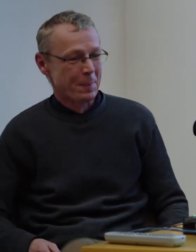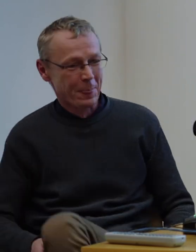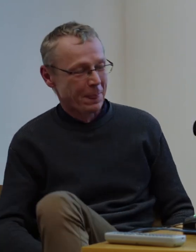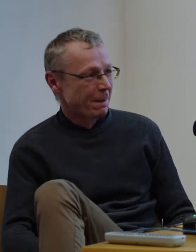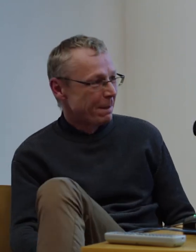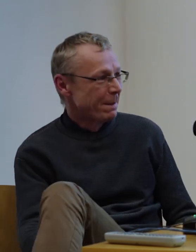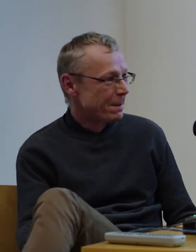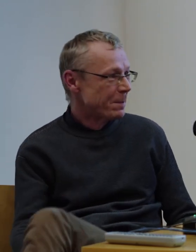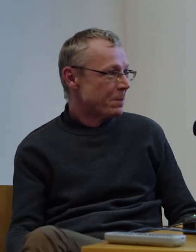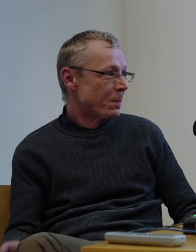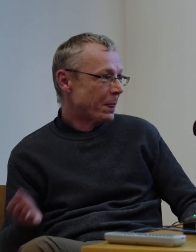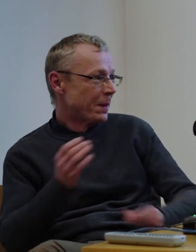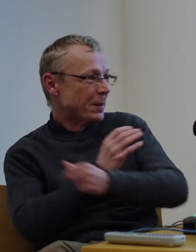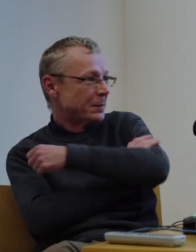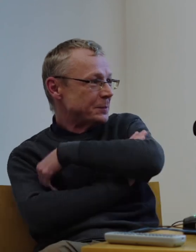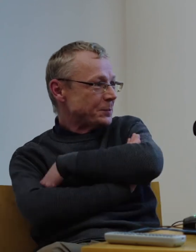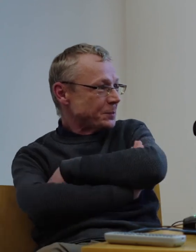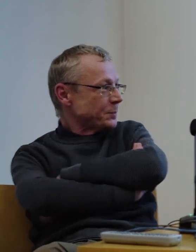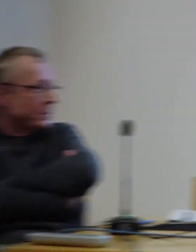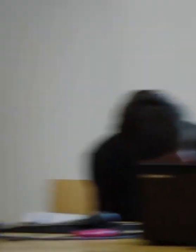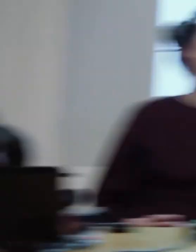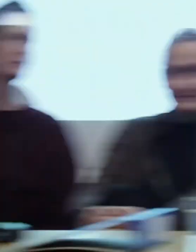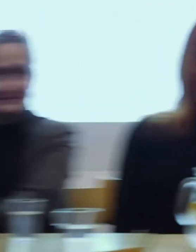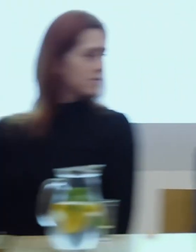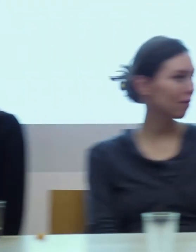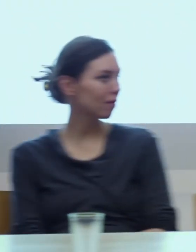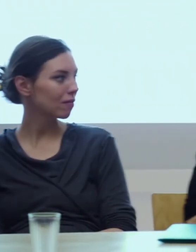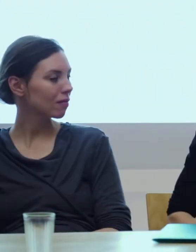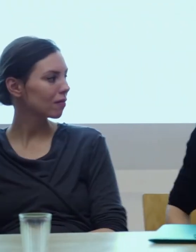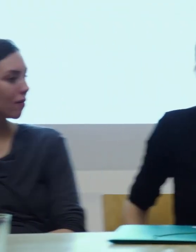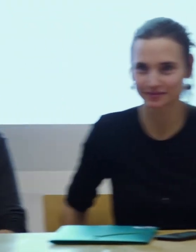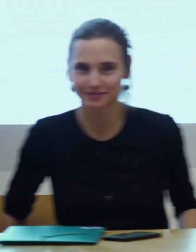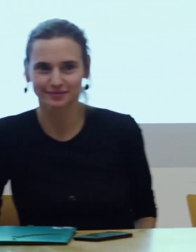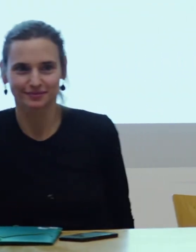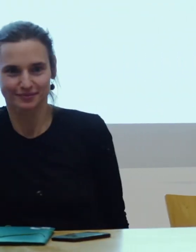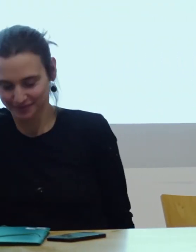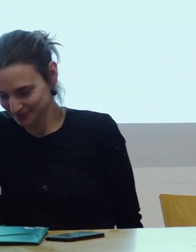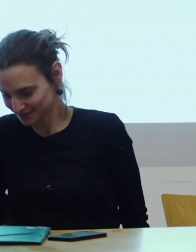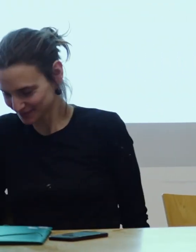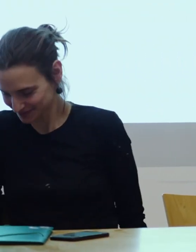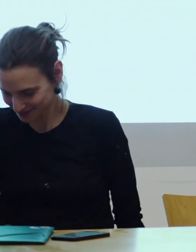Tak já samozřejmě to vstupuju. Tak já jsem úplně patové situaci,